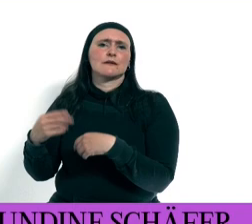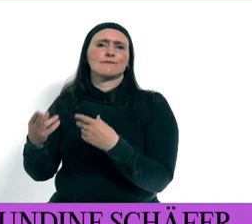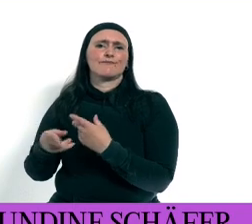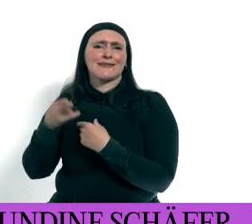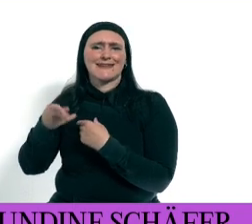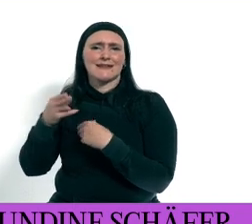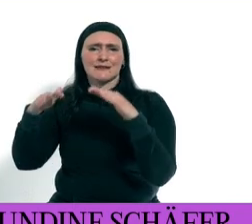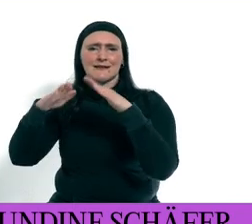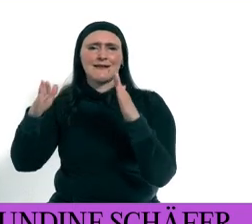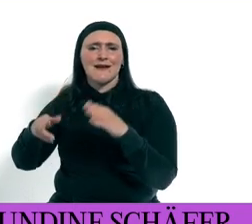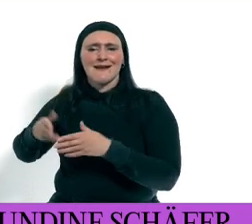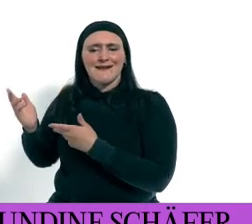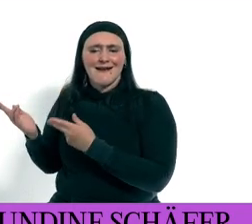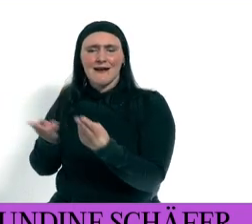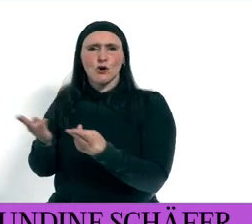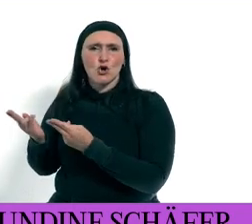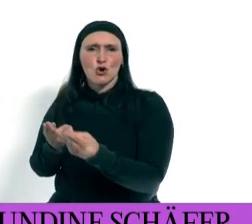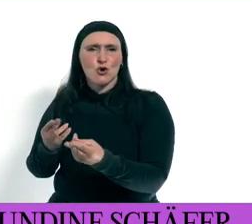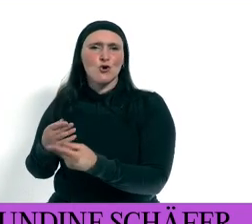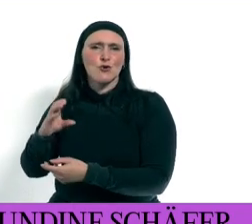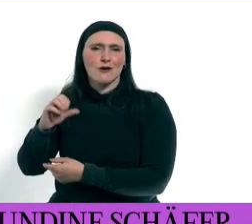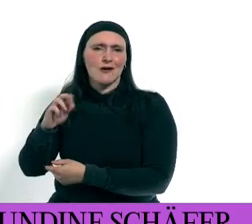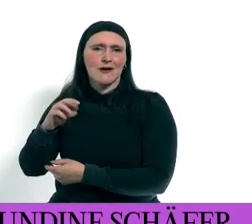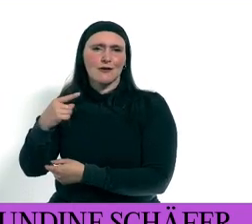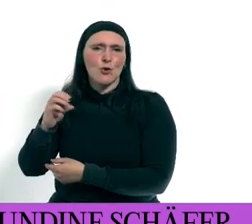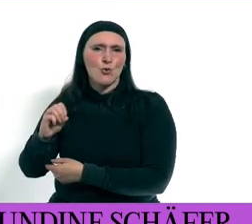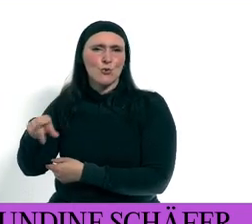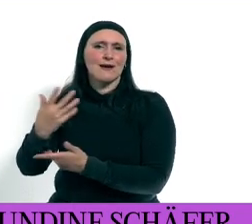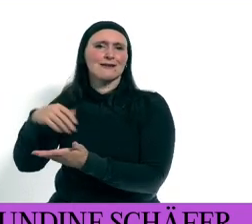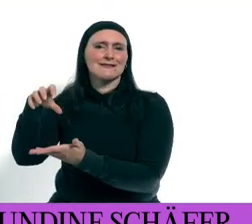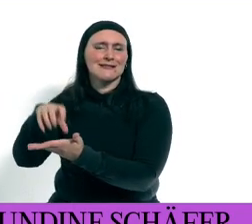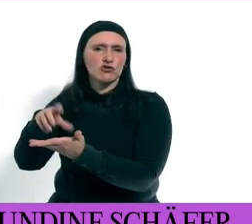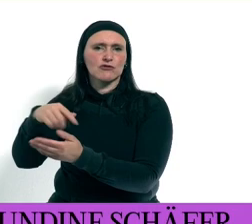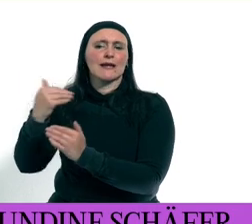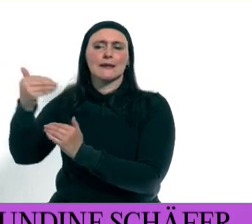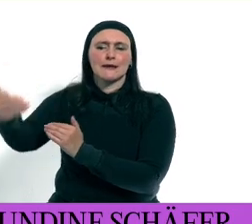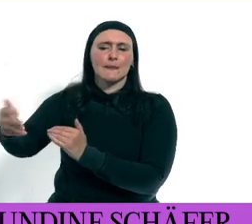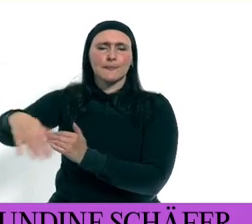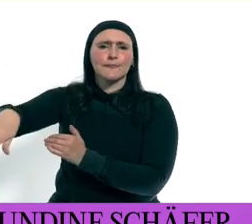Jetzt haben wir einen Bereich bei uns am Standort, den wir sozusagen als Hub